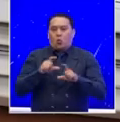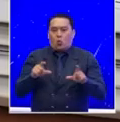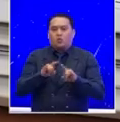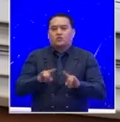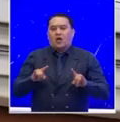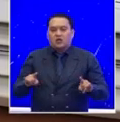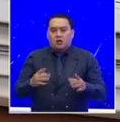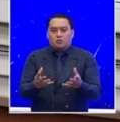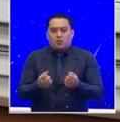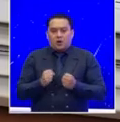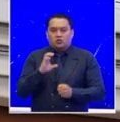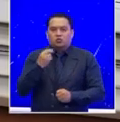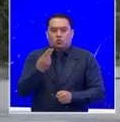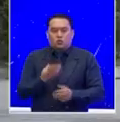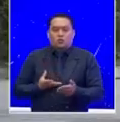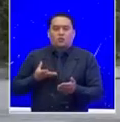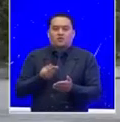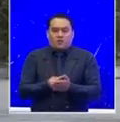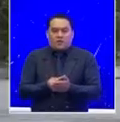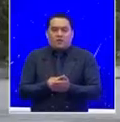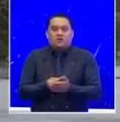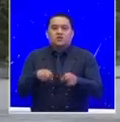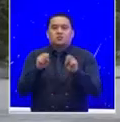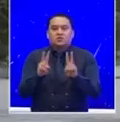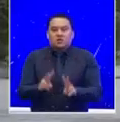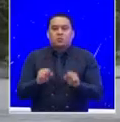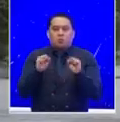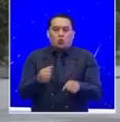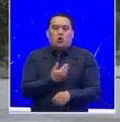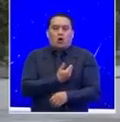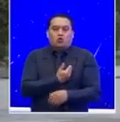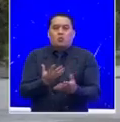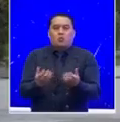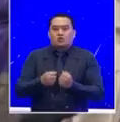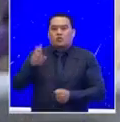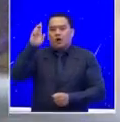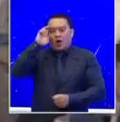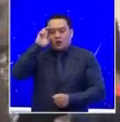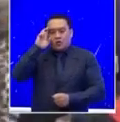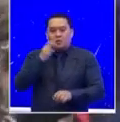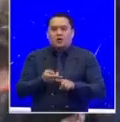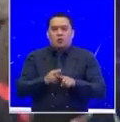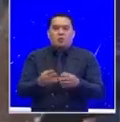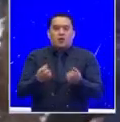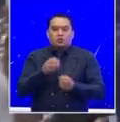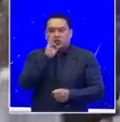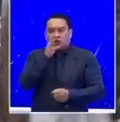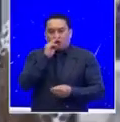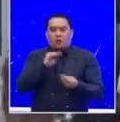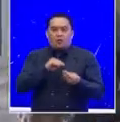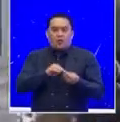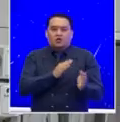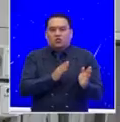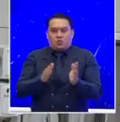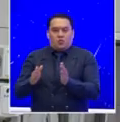детских садов и получатели соцвыплат. По мнению специалиста, эти граждане хотят получить помощь от государства, при этом получают заработную плату в период